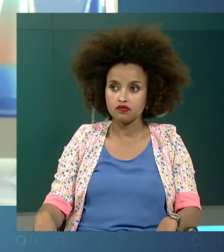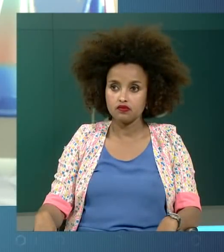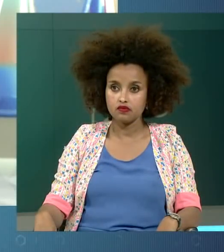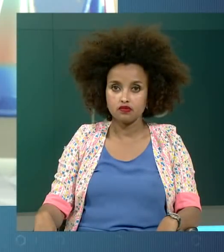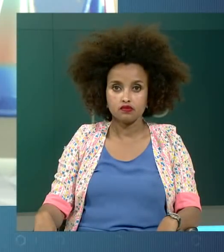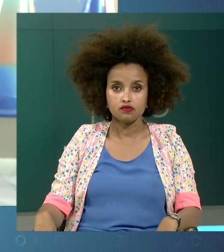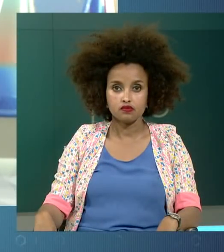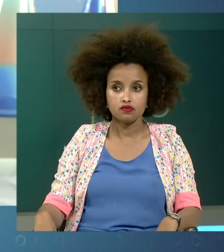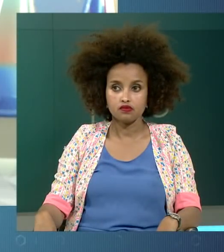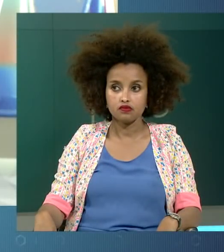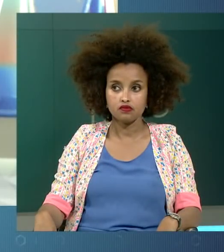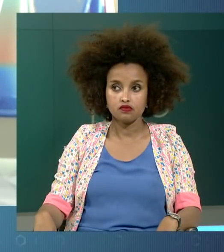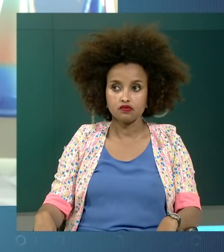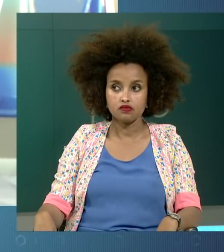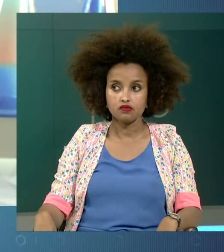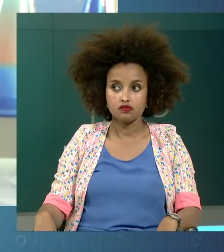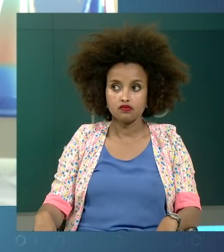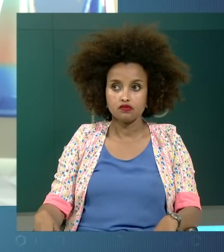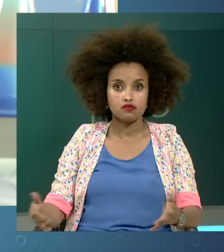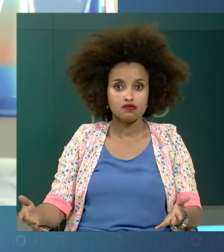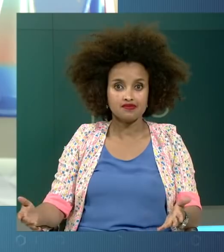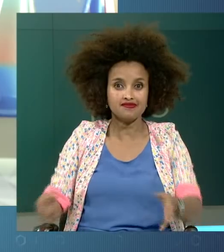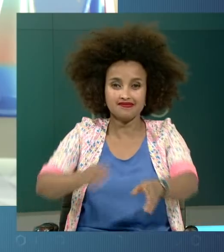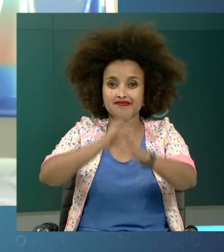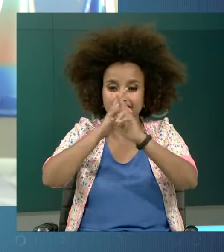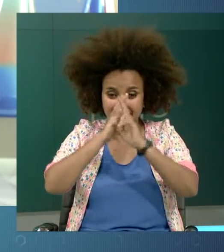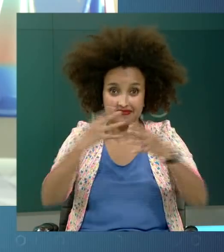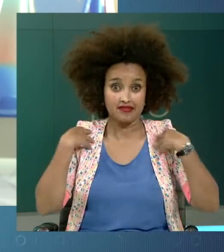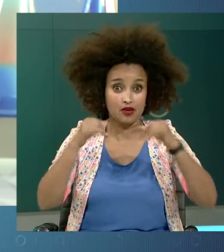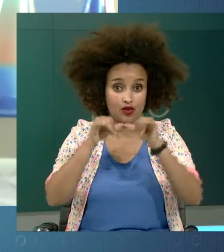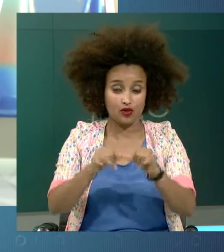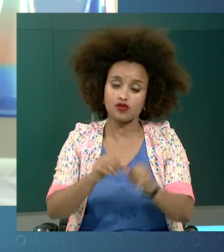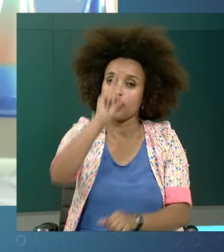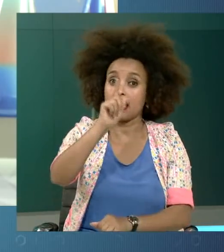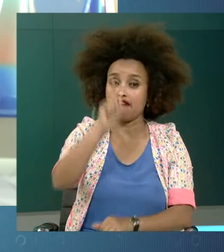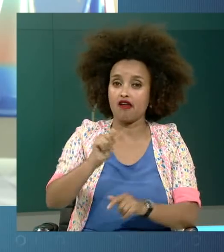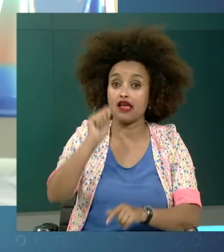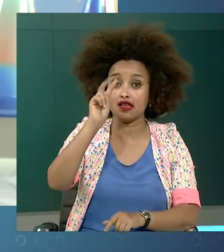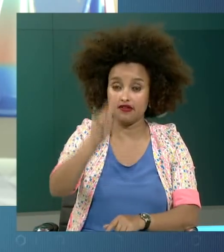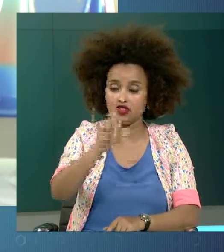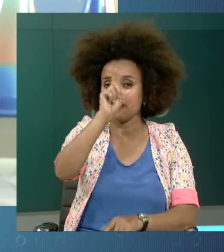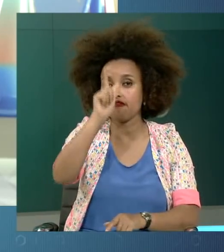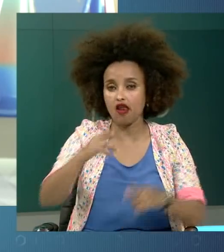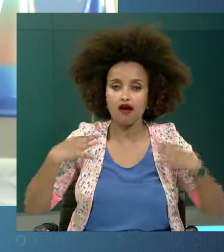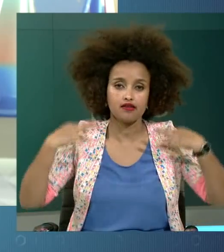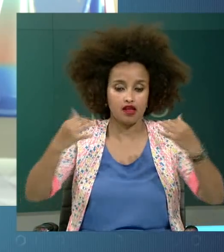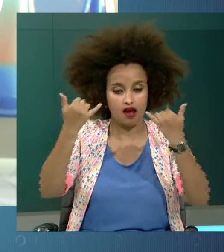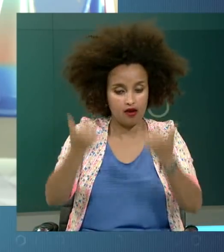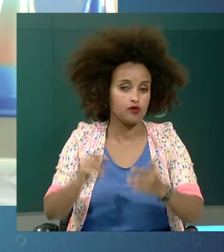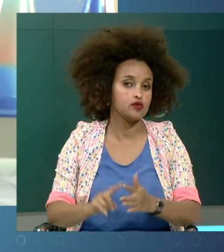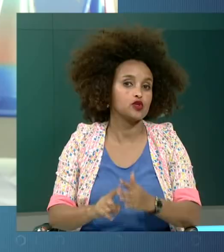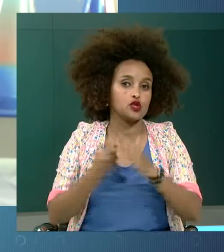ሰላም ጤና ይስጥልን የተከበራችሁ የተወዳችሁ ተመልካቾቻችን እንብላችኋል ከፋና ብሮድካስቲንግ ኮርፖሬት ፋና ቴሌቪዥን ፋና ጤናችን እነሆ